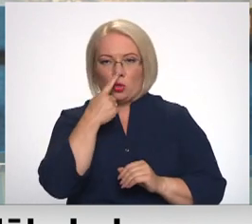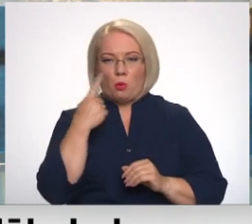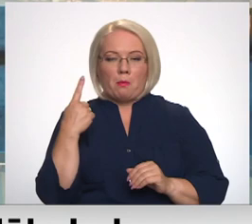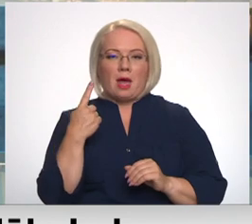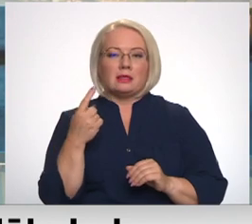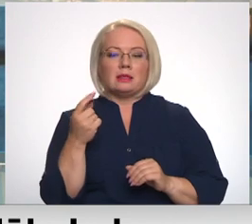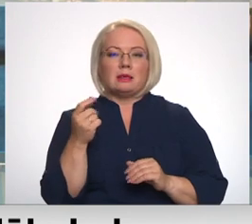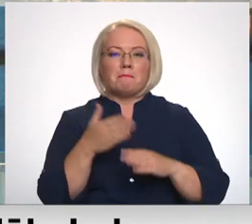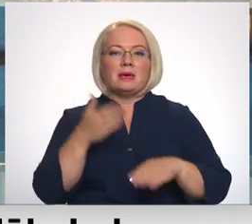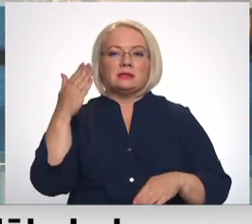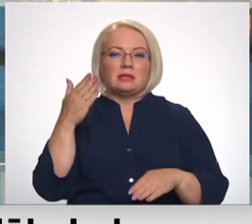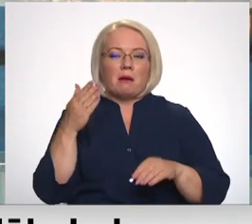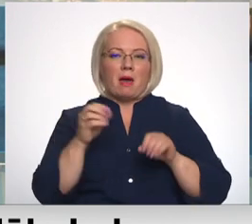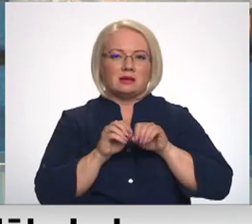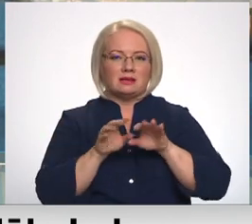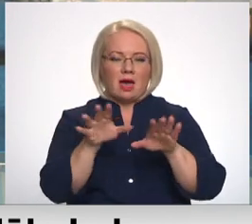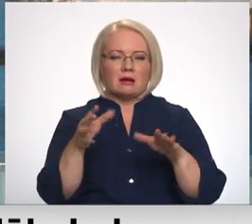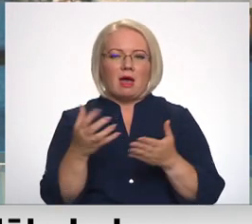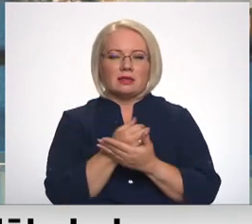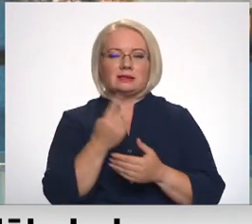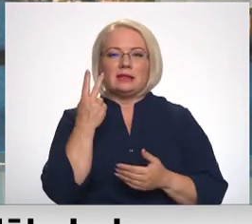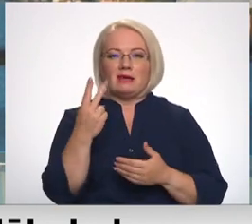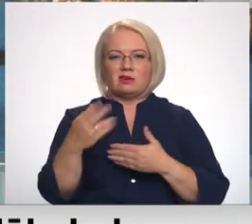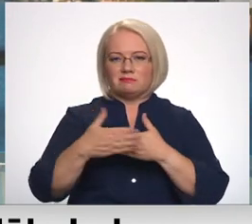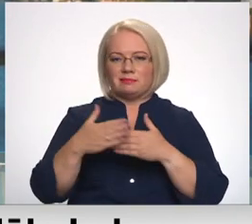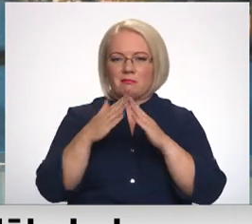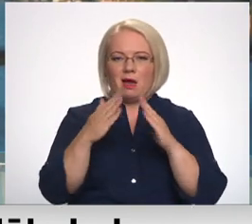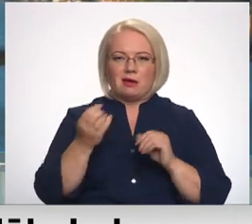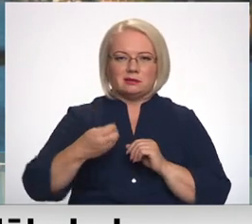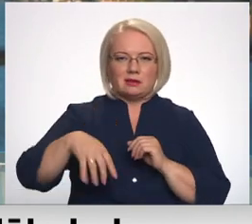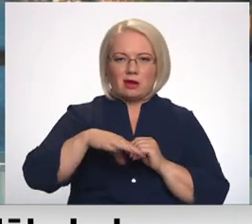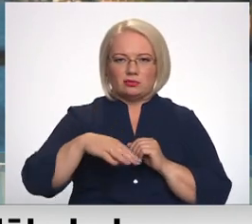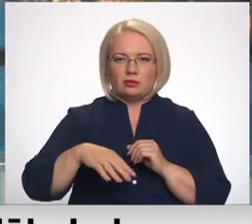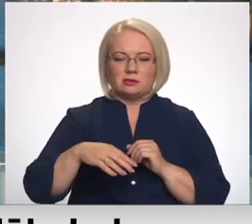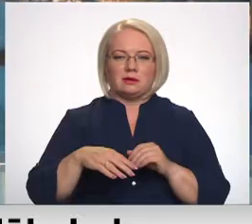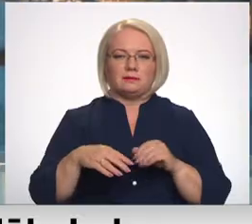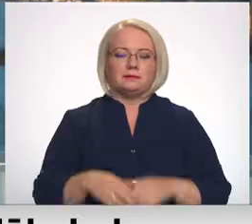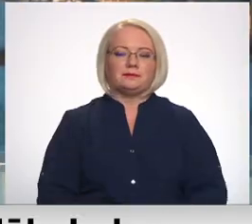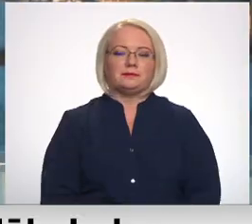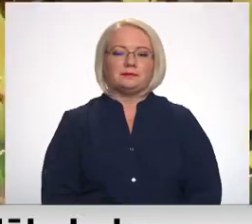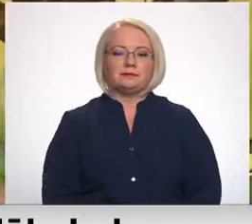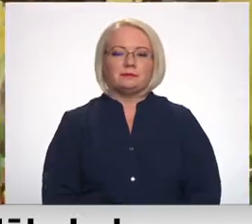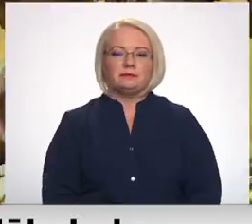sērga atrasta divos piemājas dārzos Dienvidkurzemes novadā. Un plašāk stāstu Judīti Čunka.